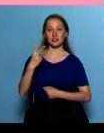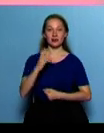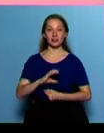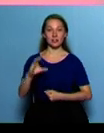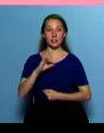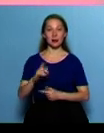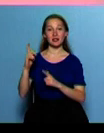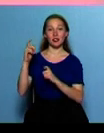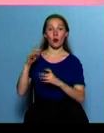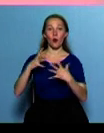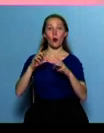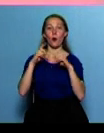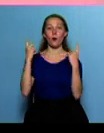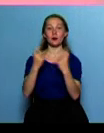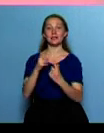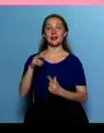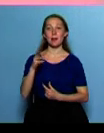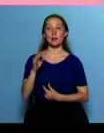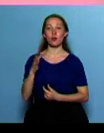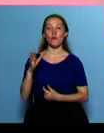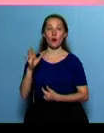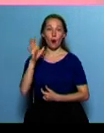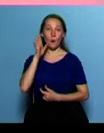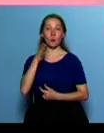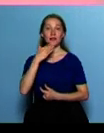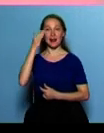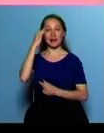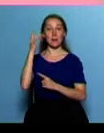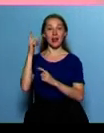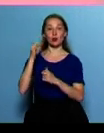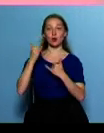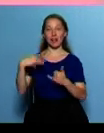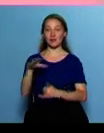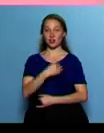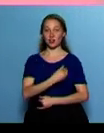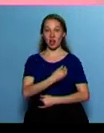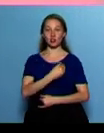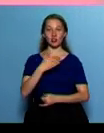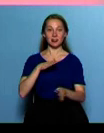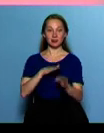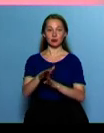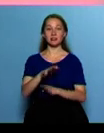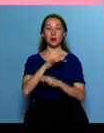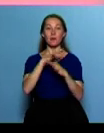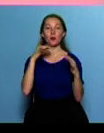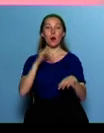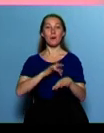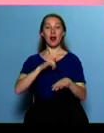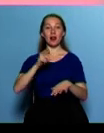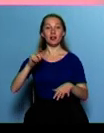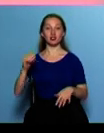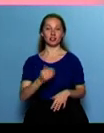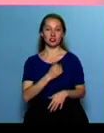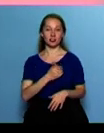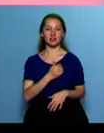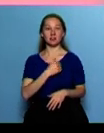стрелковом комплексе имени Демидова пройдет гонка по летнему биатлону для всех желающих. Сбудется мечта сотен болельщиков, которым смотреть любимый